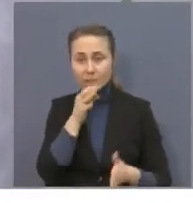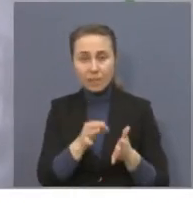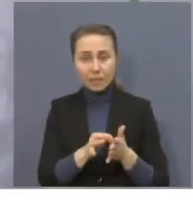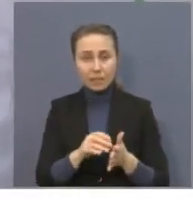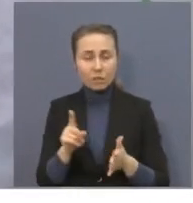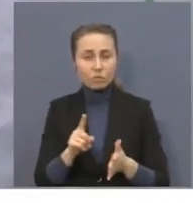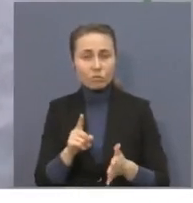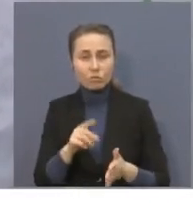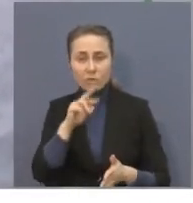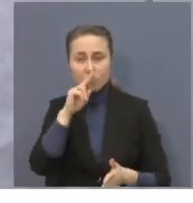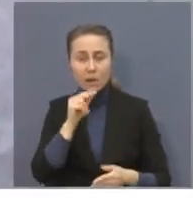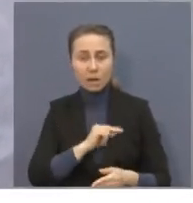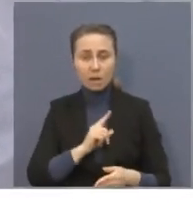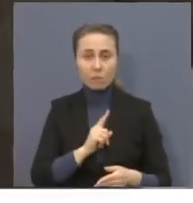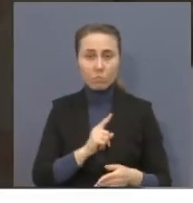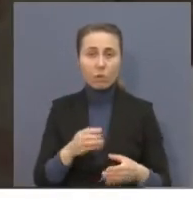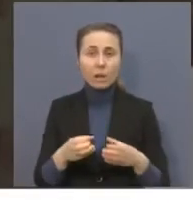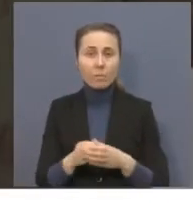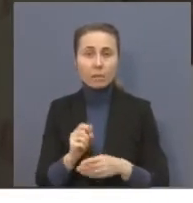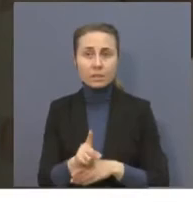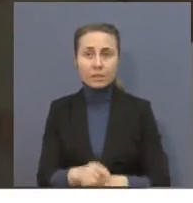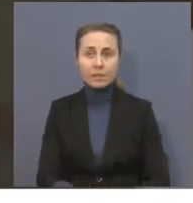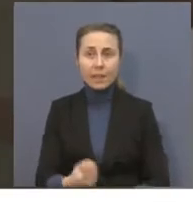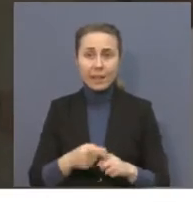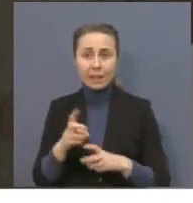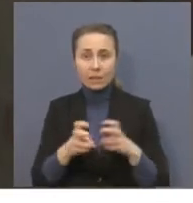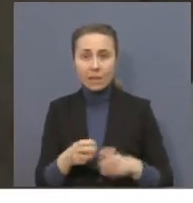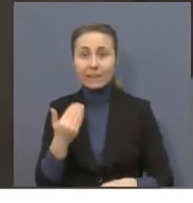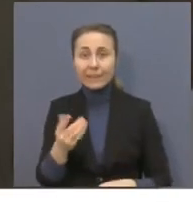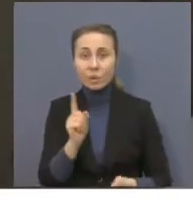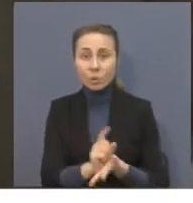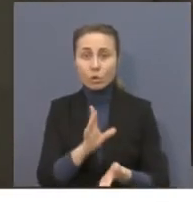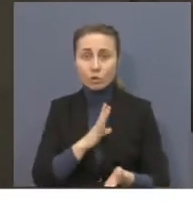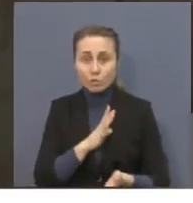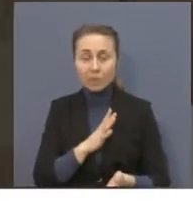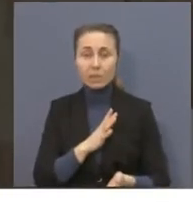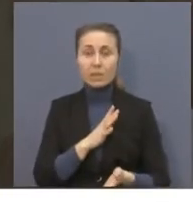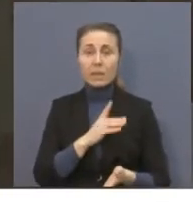резкой критике работу подрядной компании. Это предприятие ты должен был сдать месяц назад,